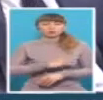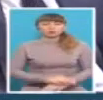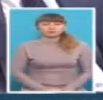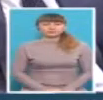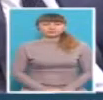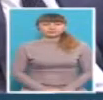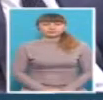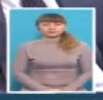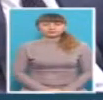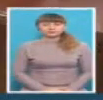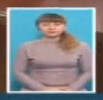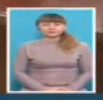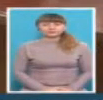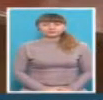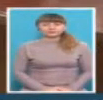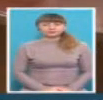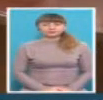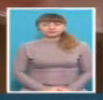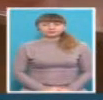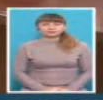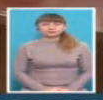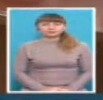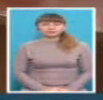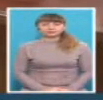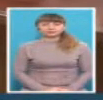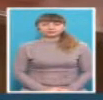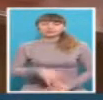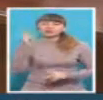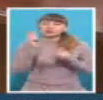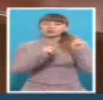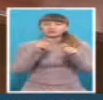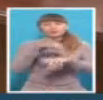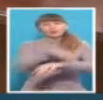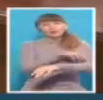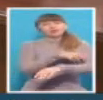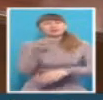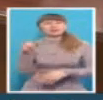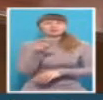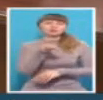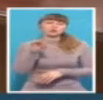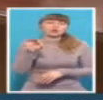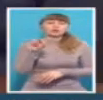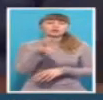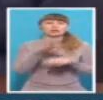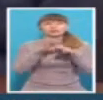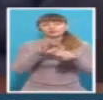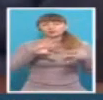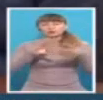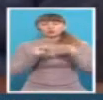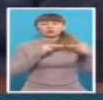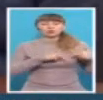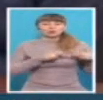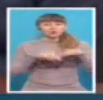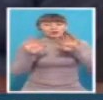өндірісіне сақтандыру тетіктерін пайдалану және аграрлық электрондық қолхаттарды енгізуді көздейді. Бұндай тәжірибені Бразилия және Украина елінің